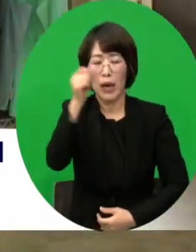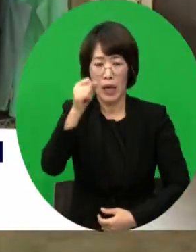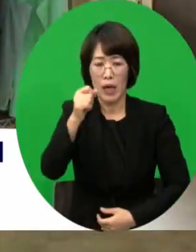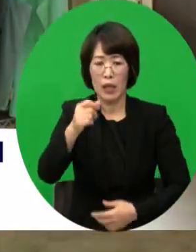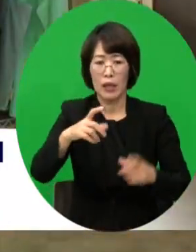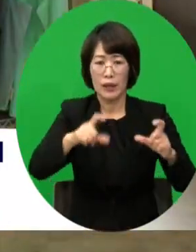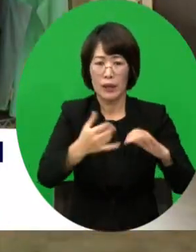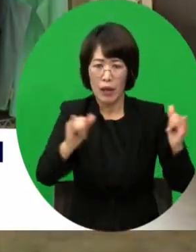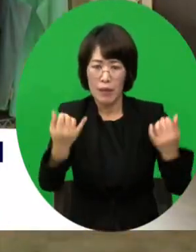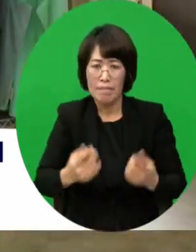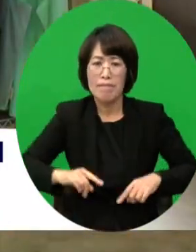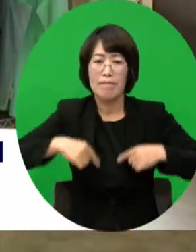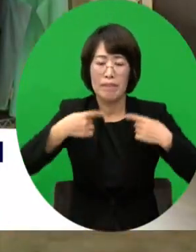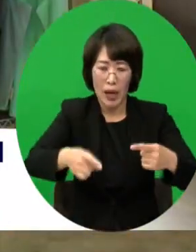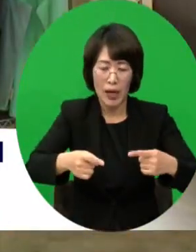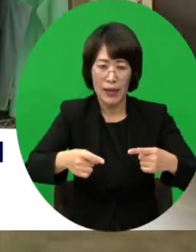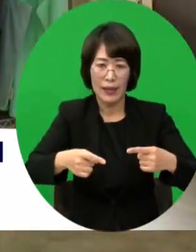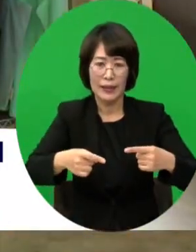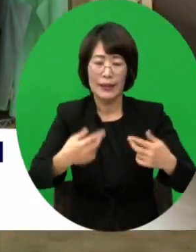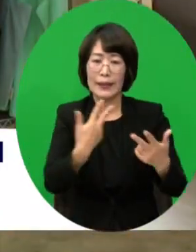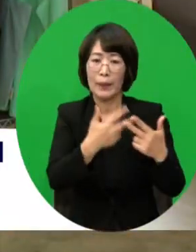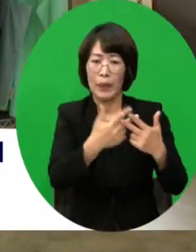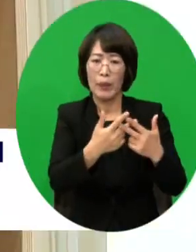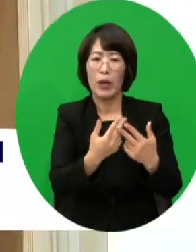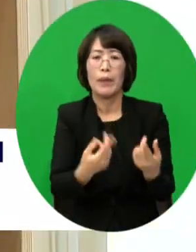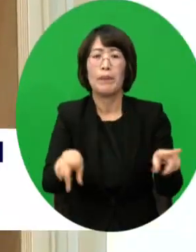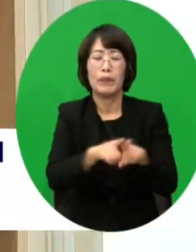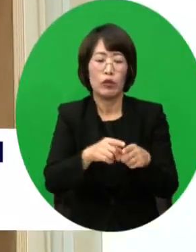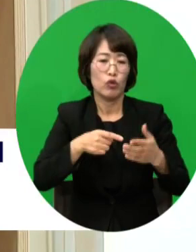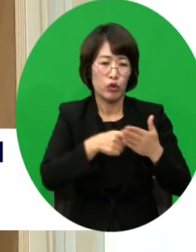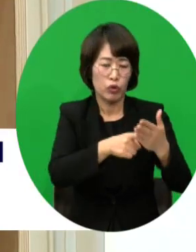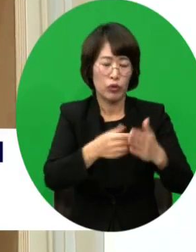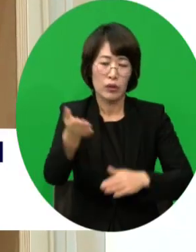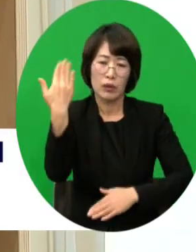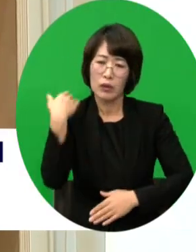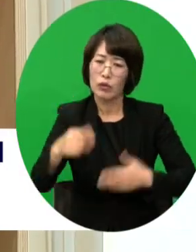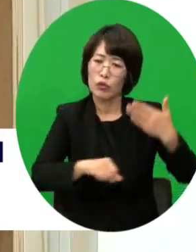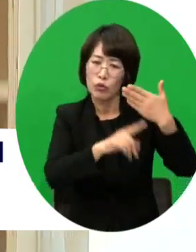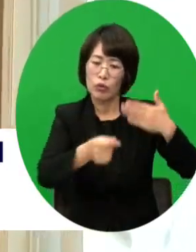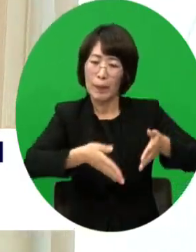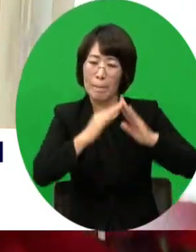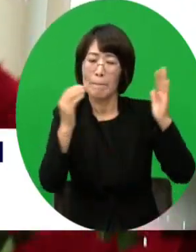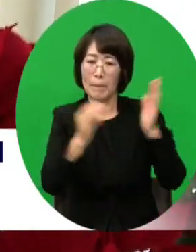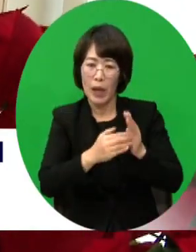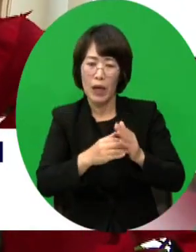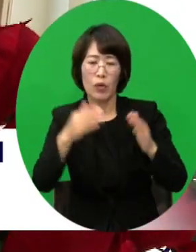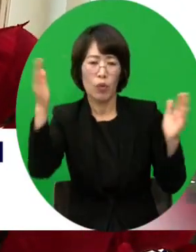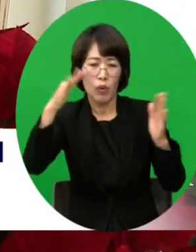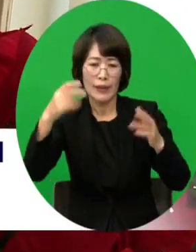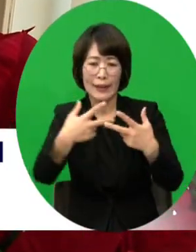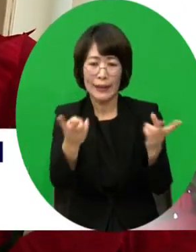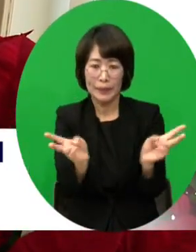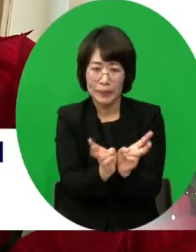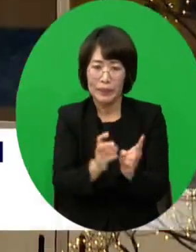참여하는 협동조합과 함께 추진해 지난 9월 완공됐으며 창업동아리 학생들의